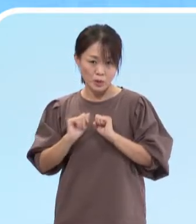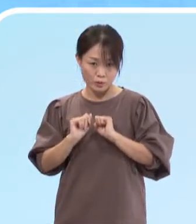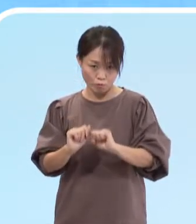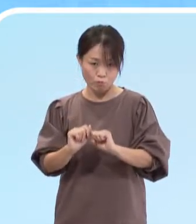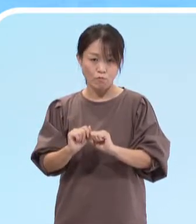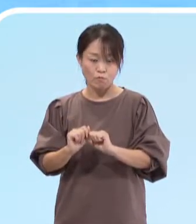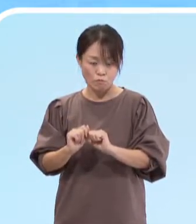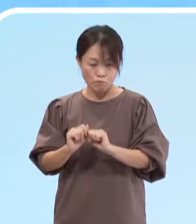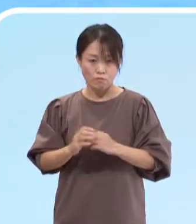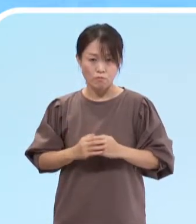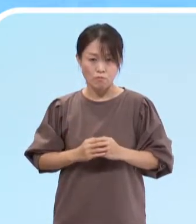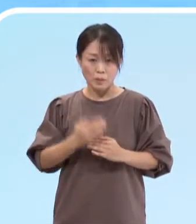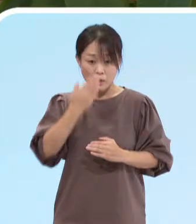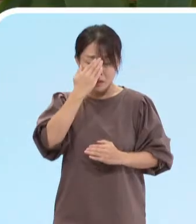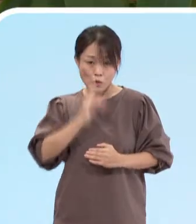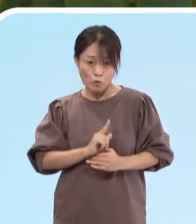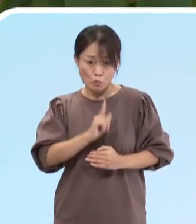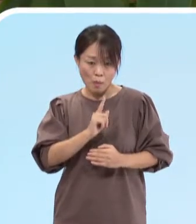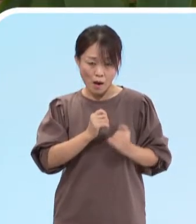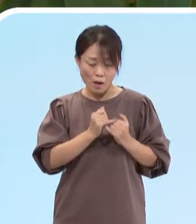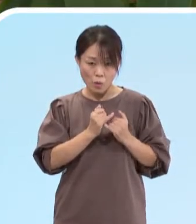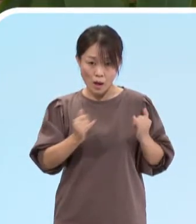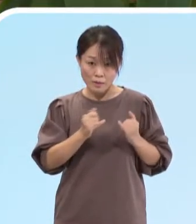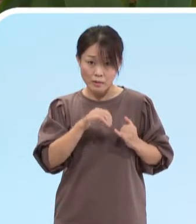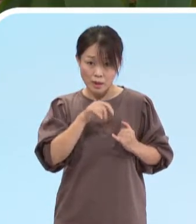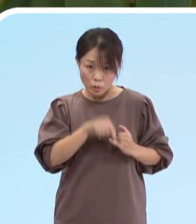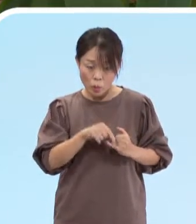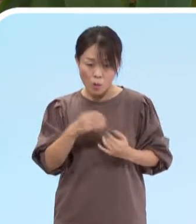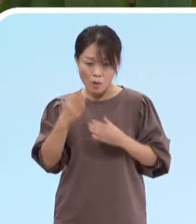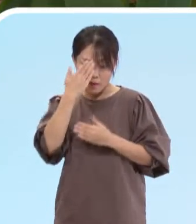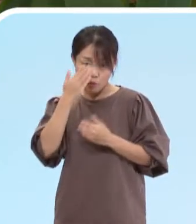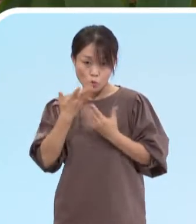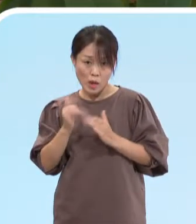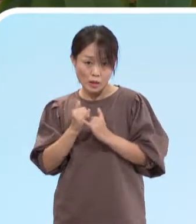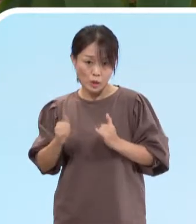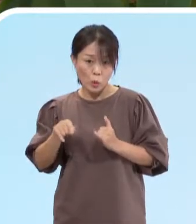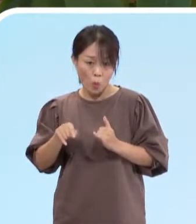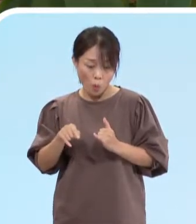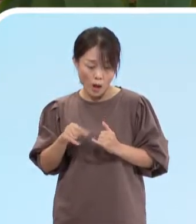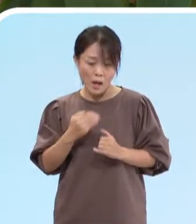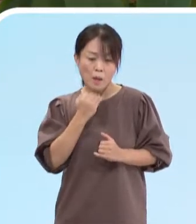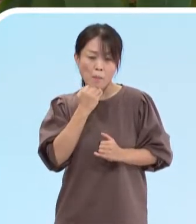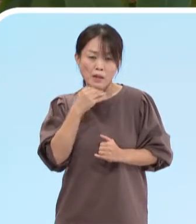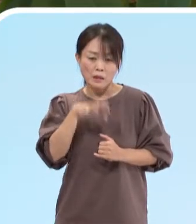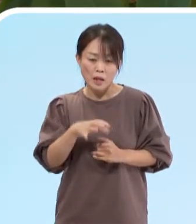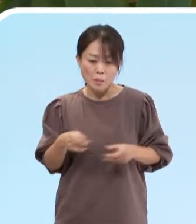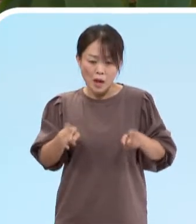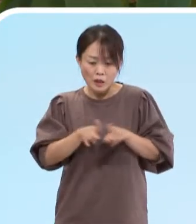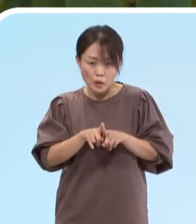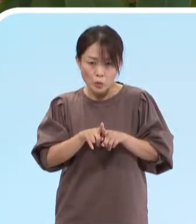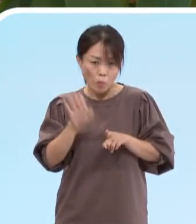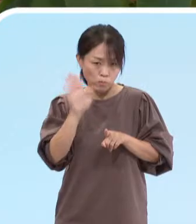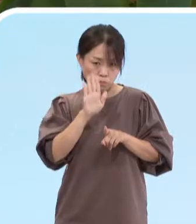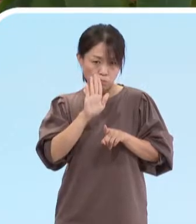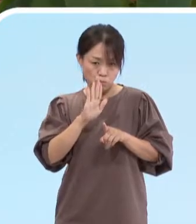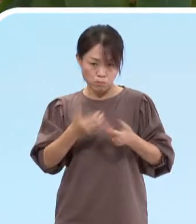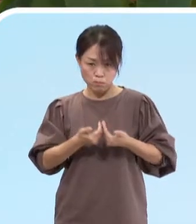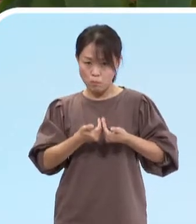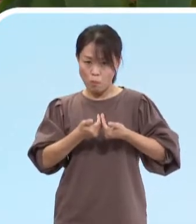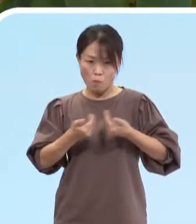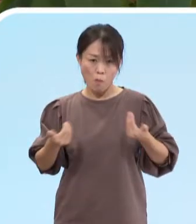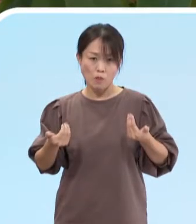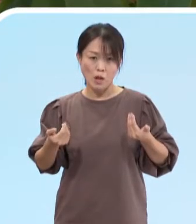していただいている、あるいはですね、発熱をある患者さんとそうでない患者さんが、待合室で一緒になったりし